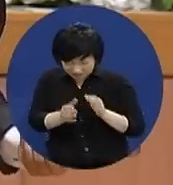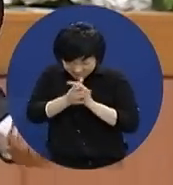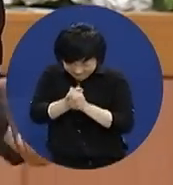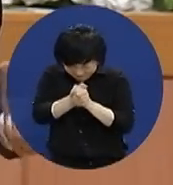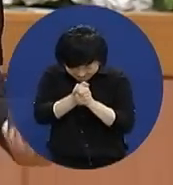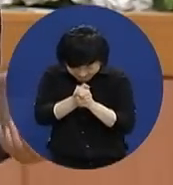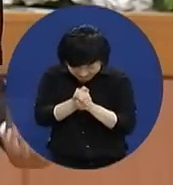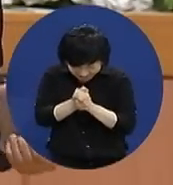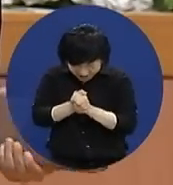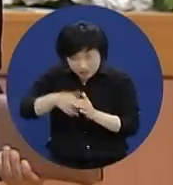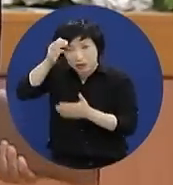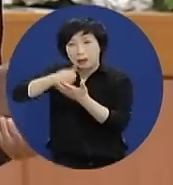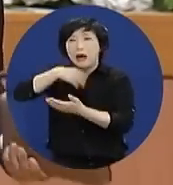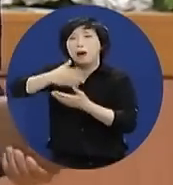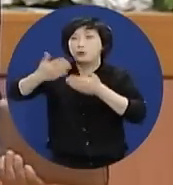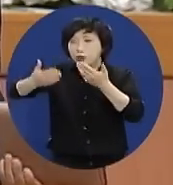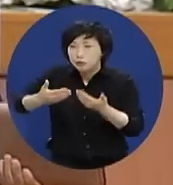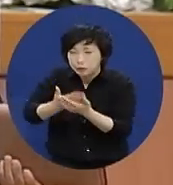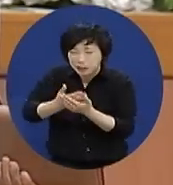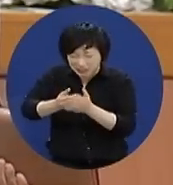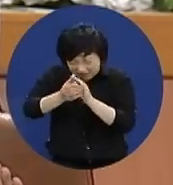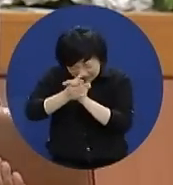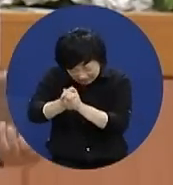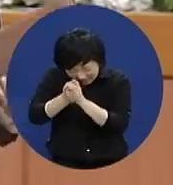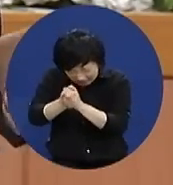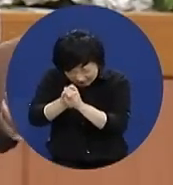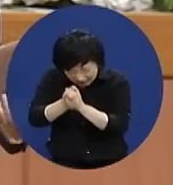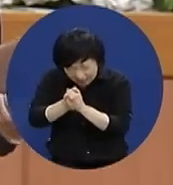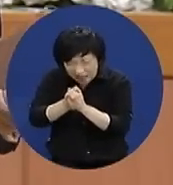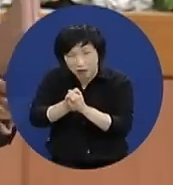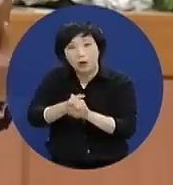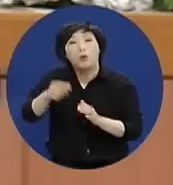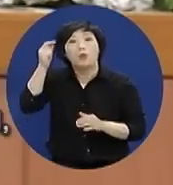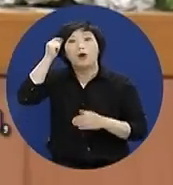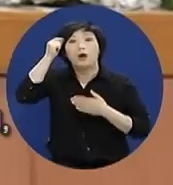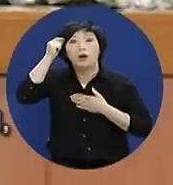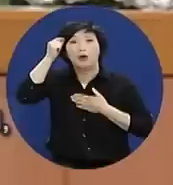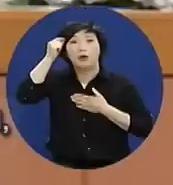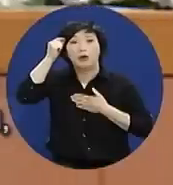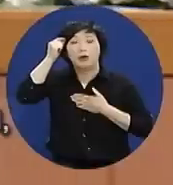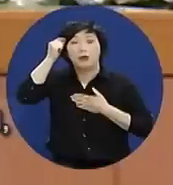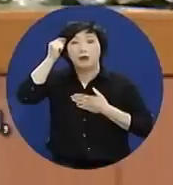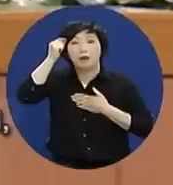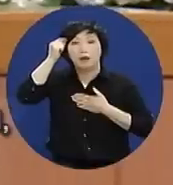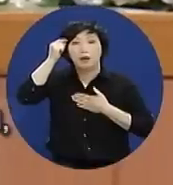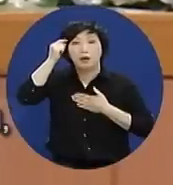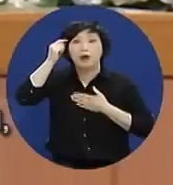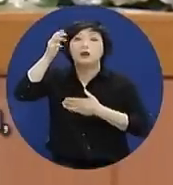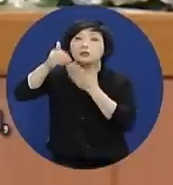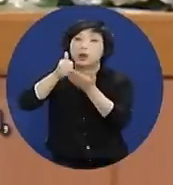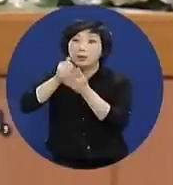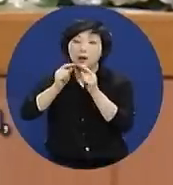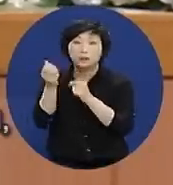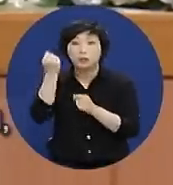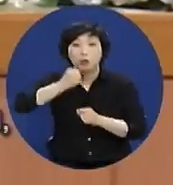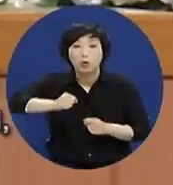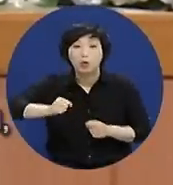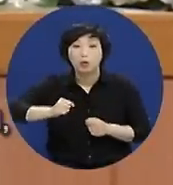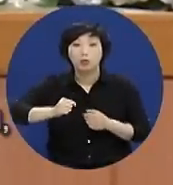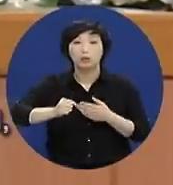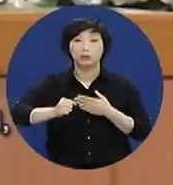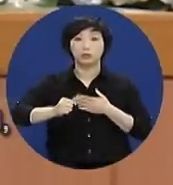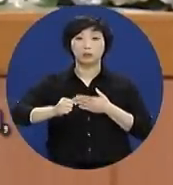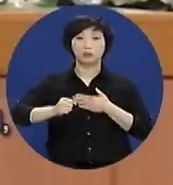ながら精霊の感動に導かれようとはあきますなぜそうするんですか神様の御言葉に逆らう